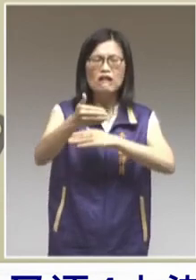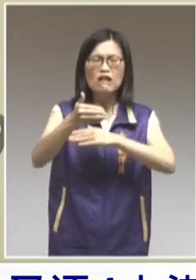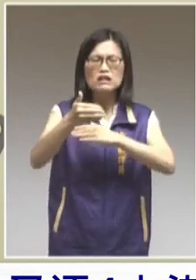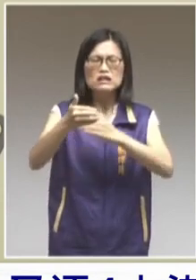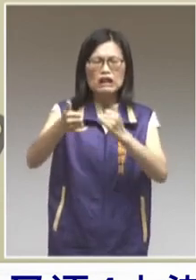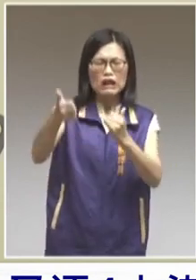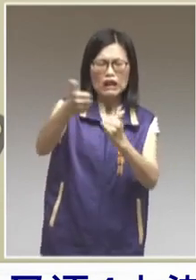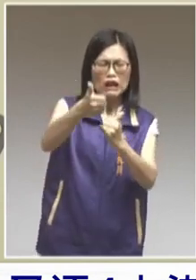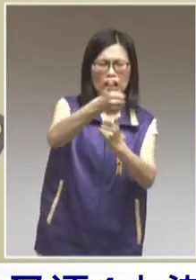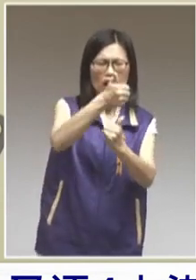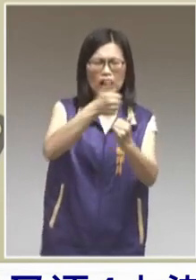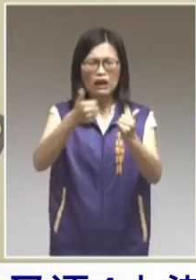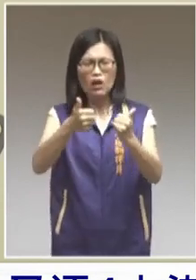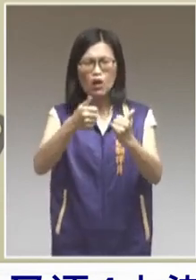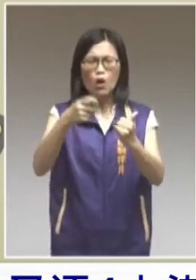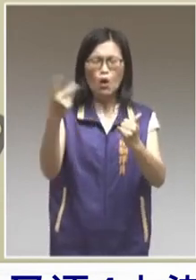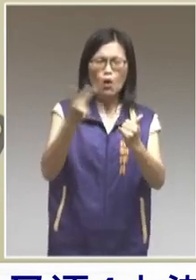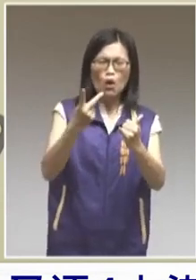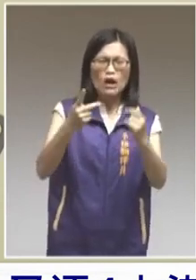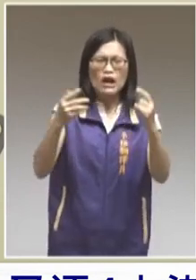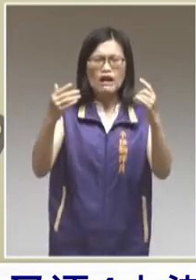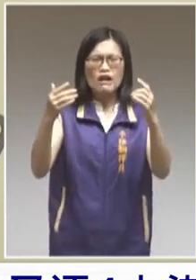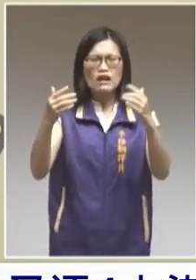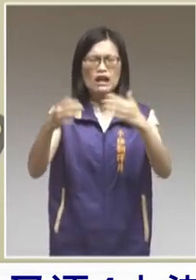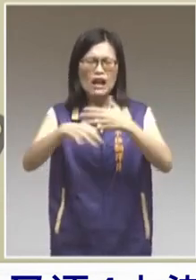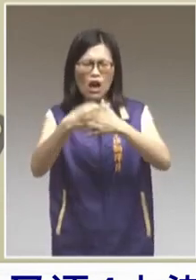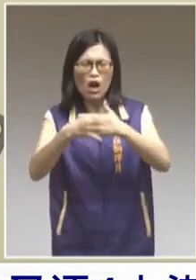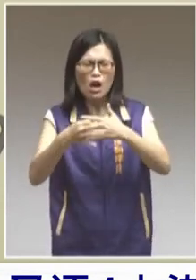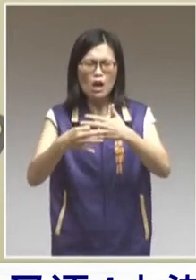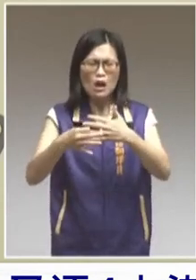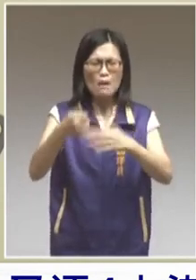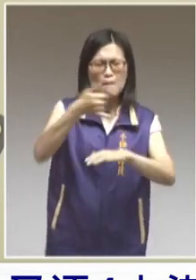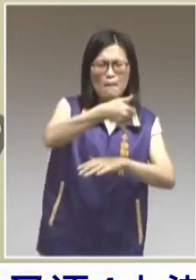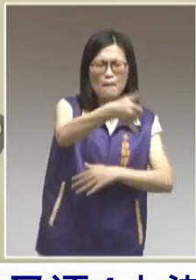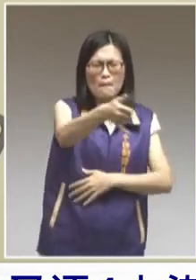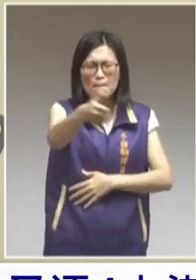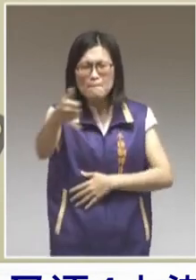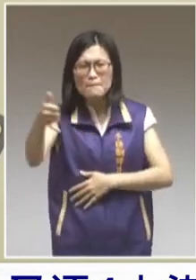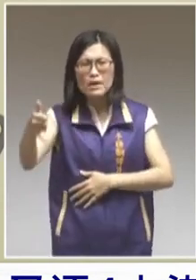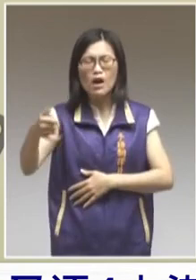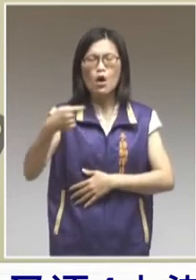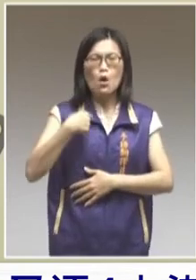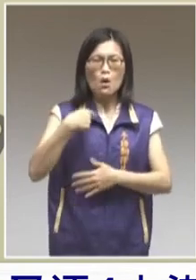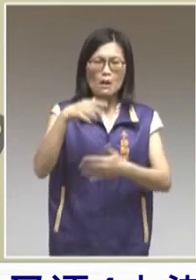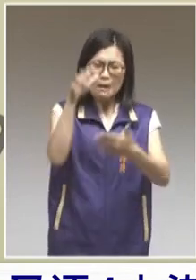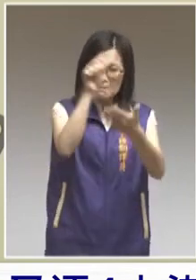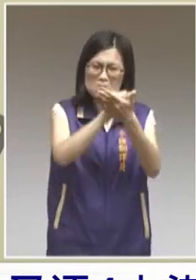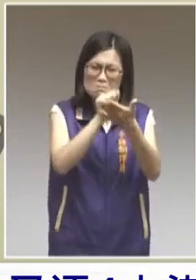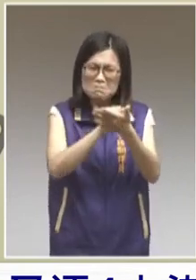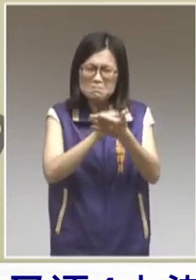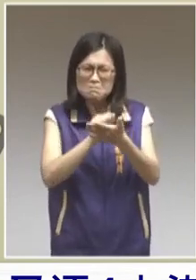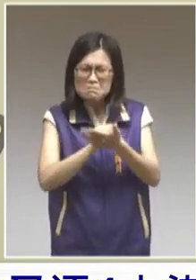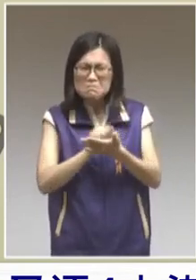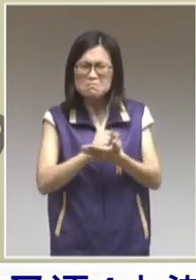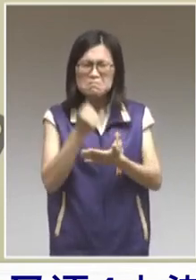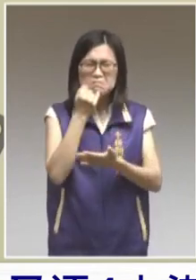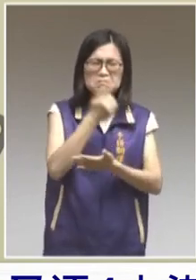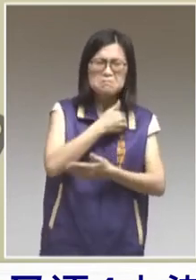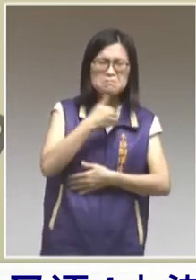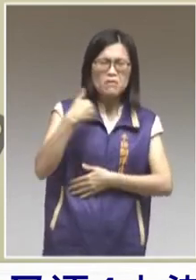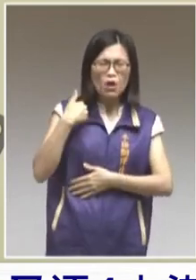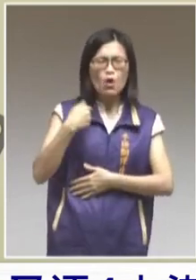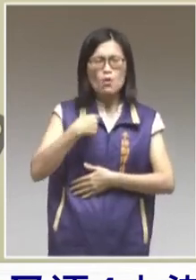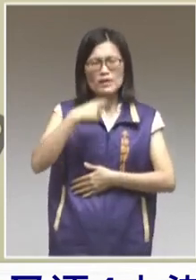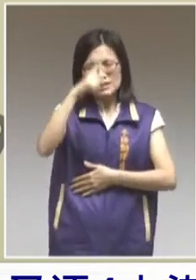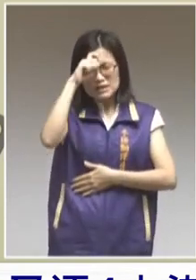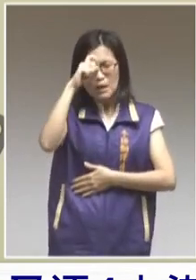有亲人间的一些往来那我们逐一的罗列各种的可能性，那一项一项的来